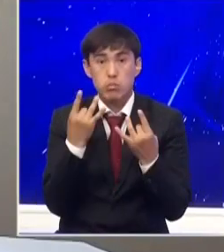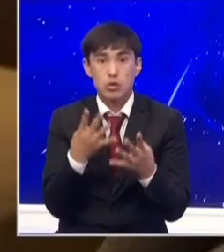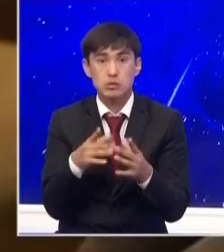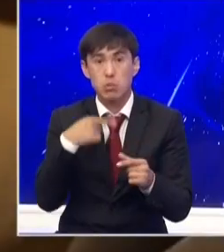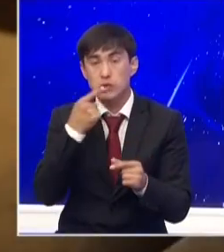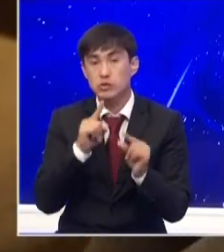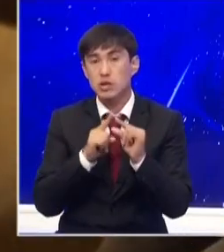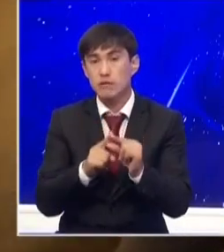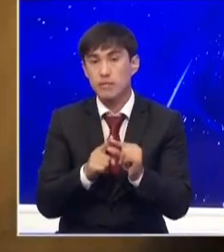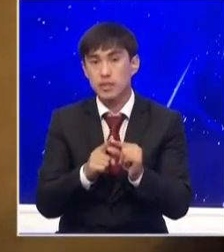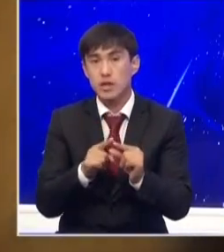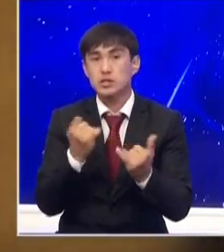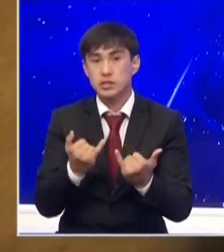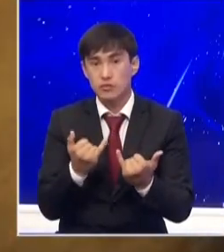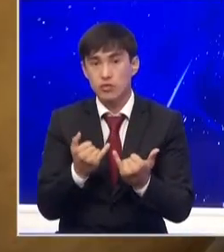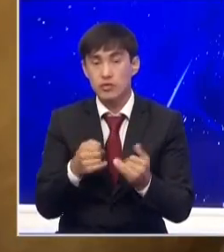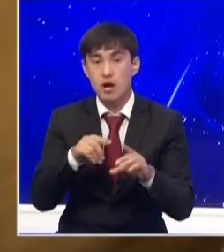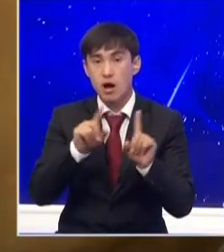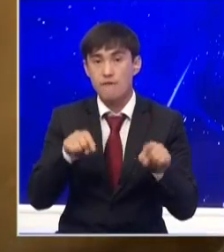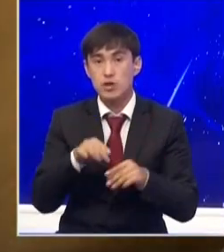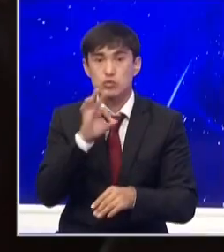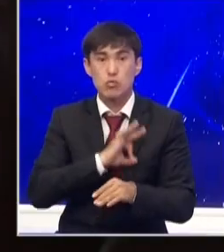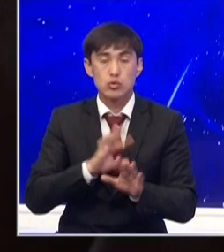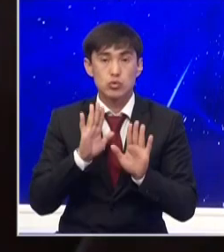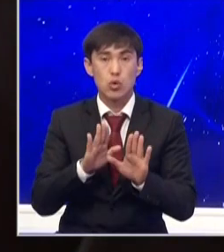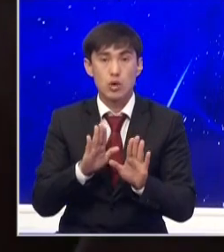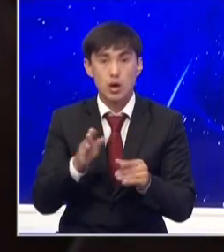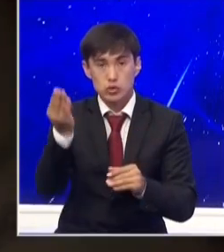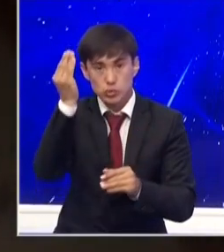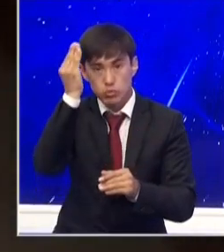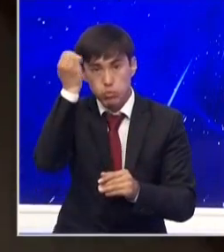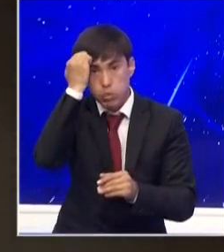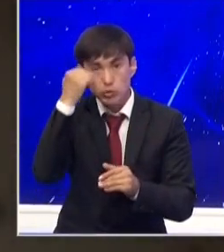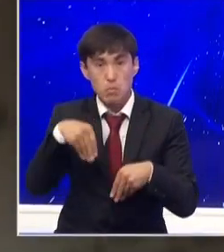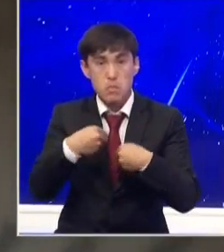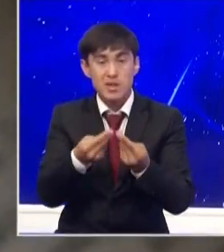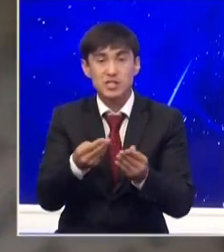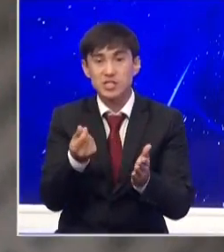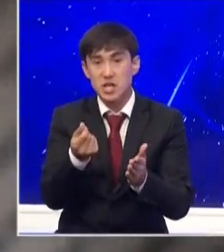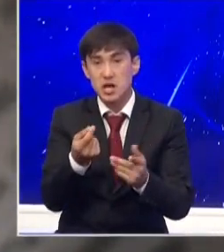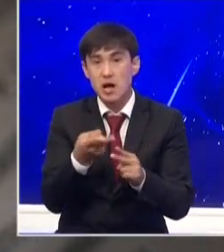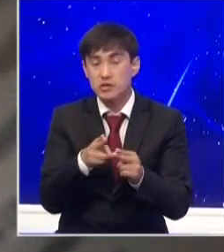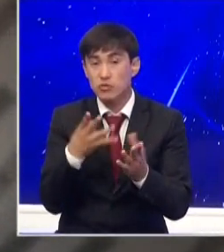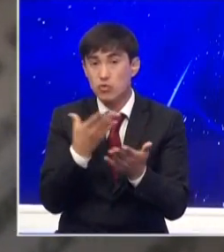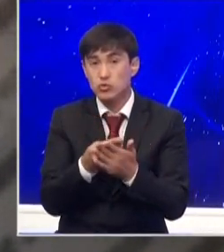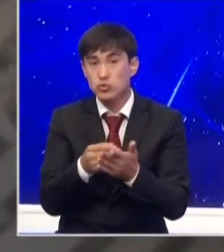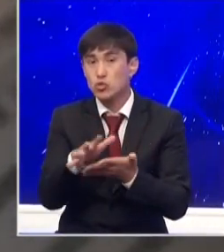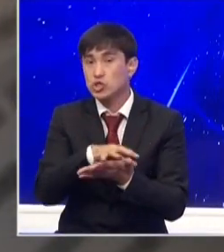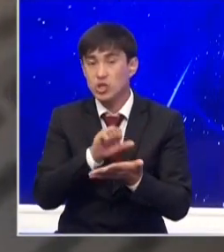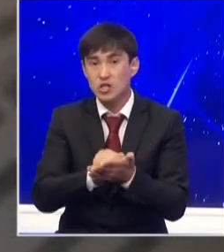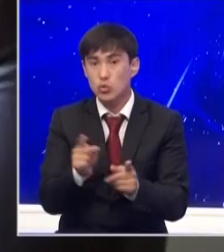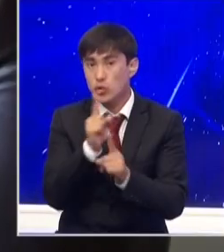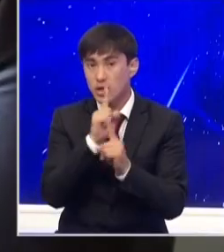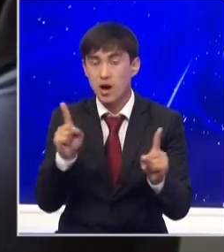произнесенные слова Однако сегодня конверт используется только как способ передачи денег а это в свою очередь уничтожает